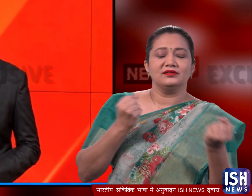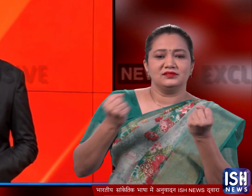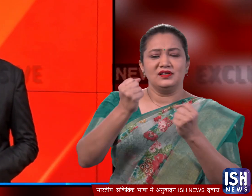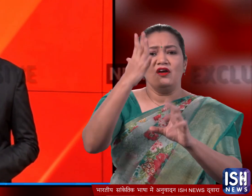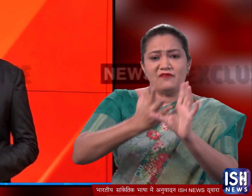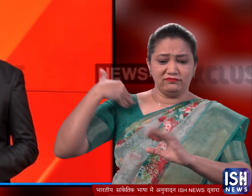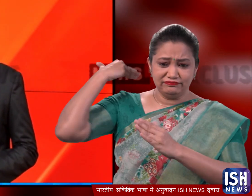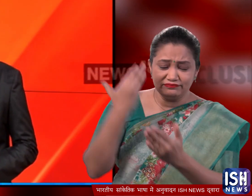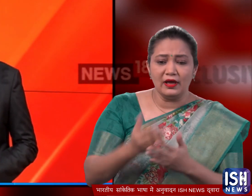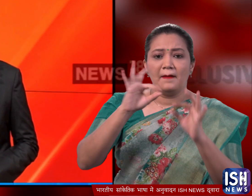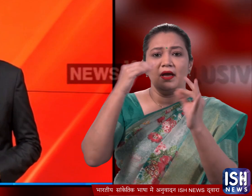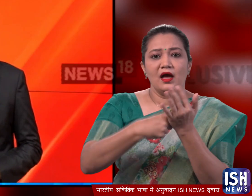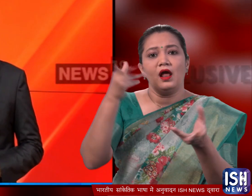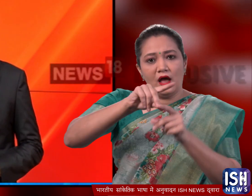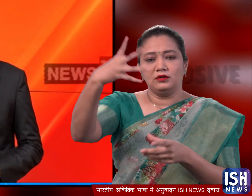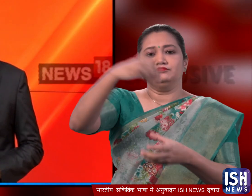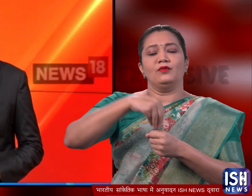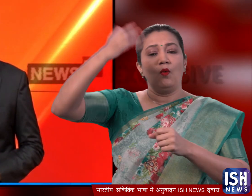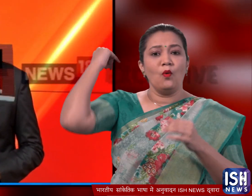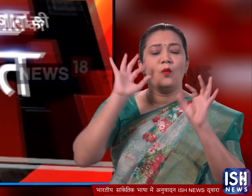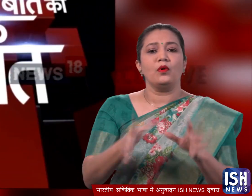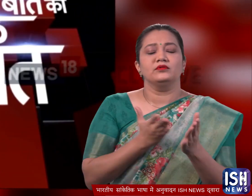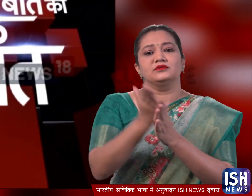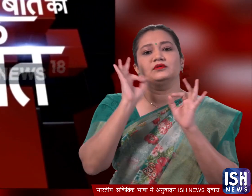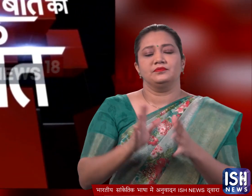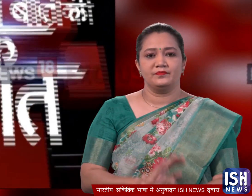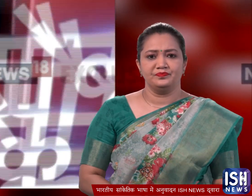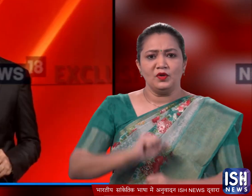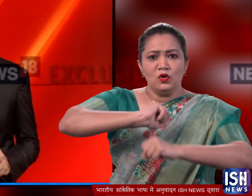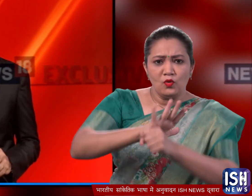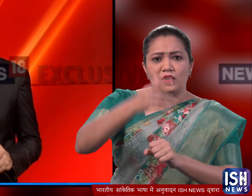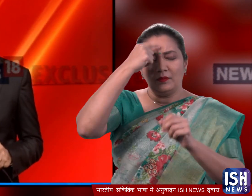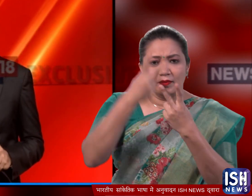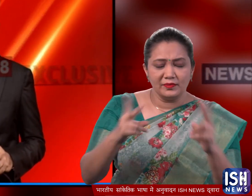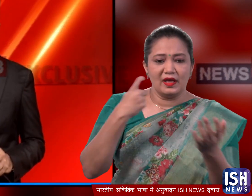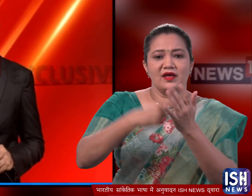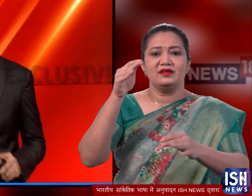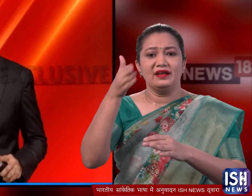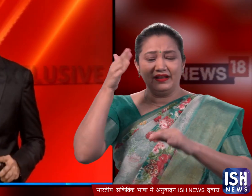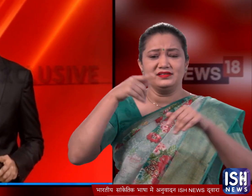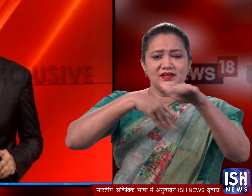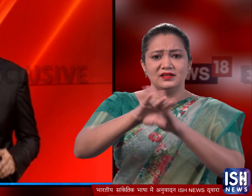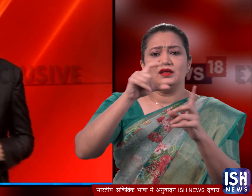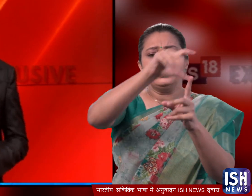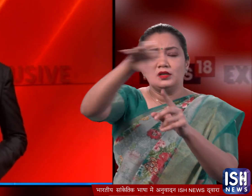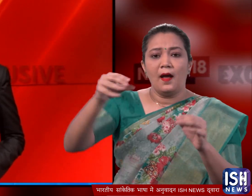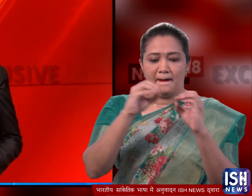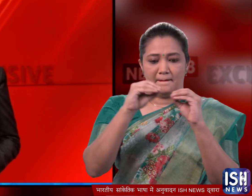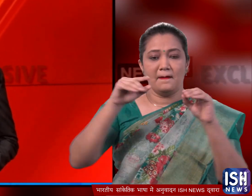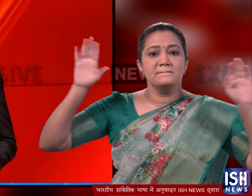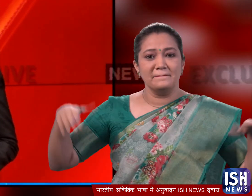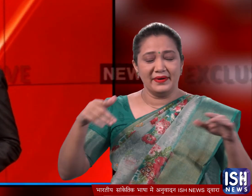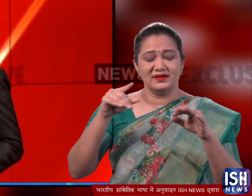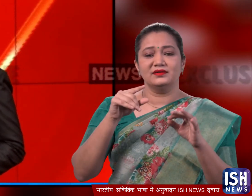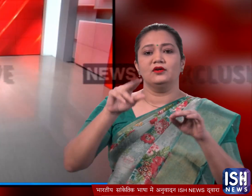कि वो 5 साल बाद बिहार की राजनीति में फिर से पुराने तेवर में लौट आए। कोरोना संकट के बीच राजस्थान के कई जिलों में बर्ड फ्लू का खतरा